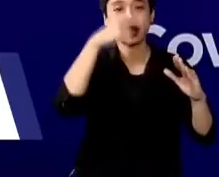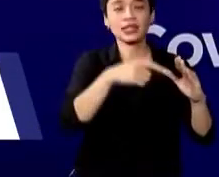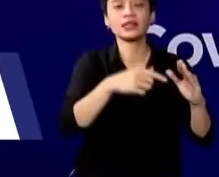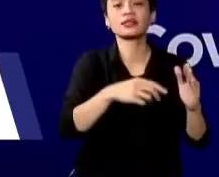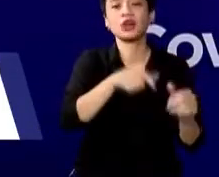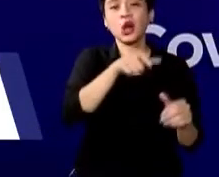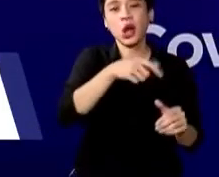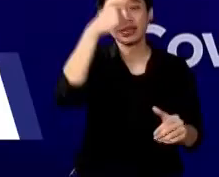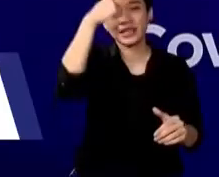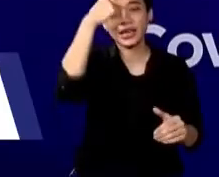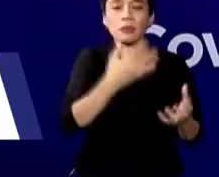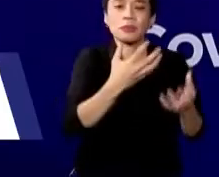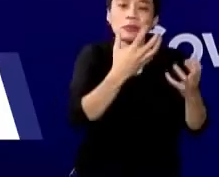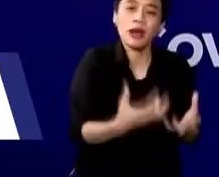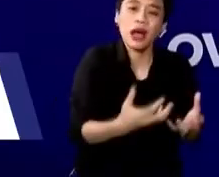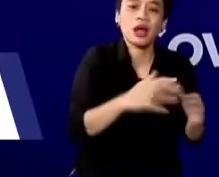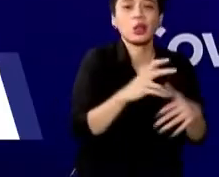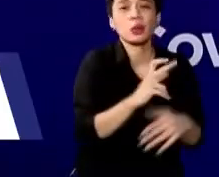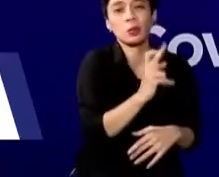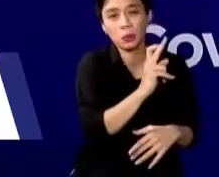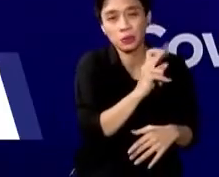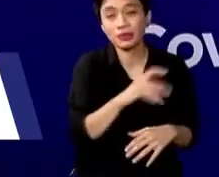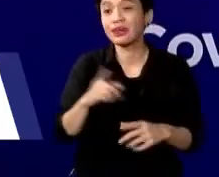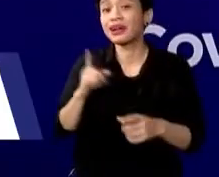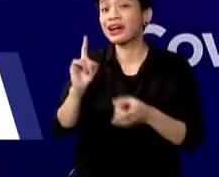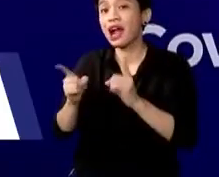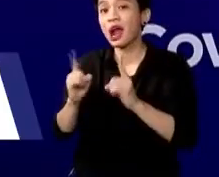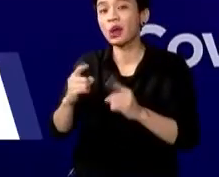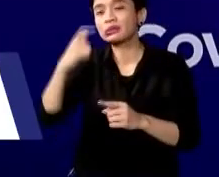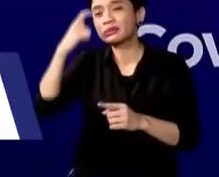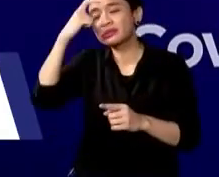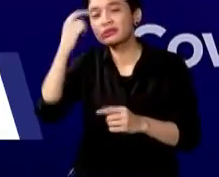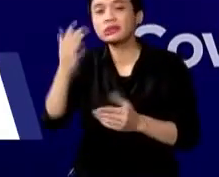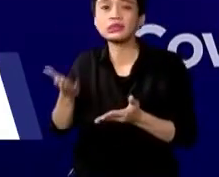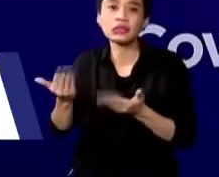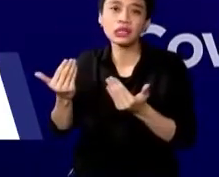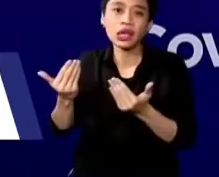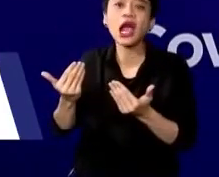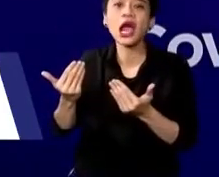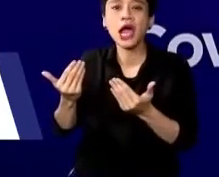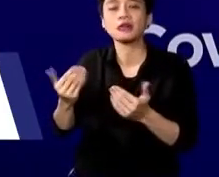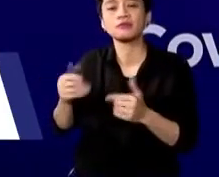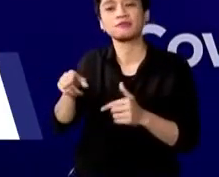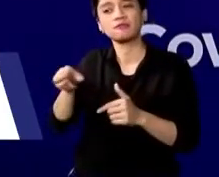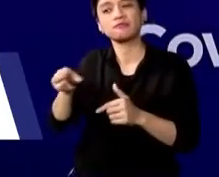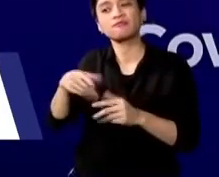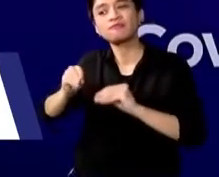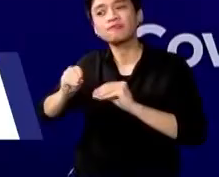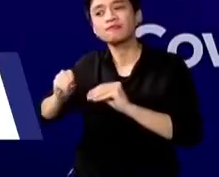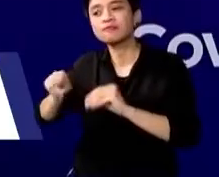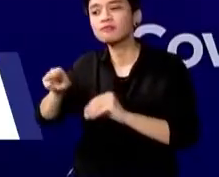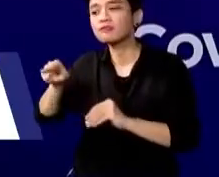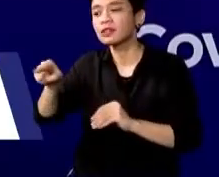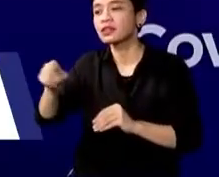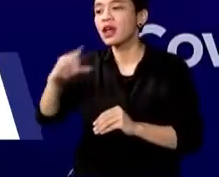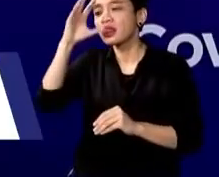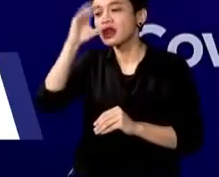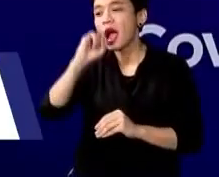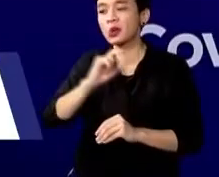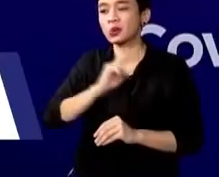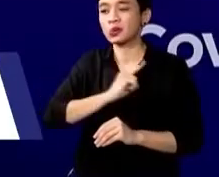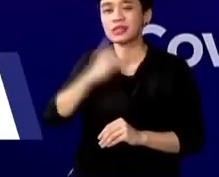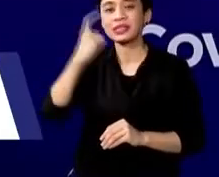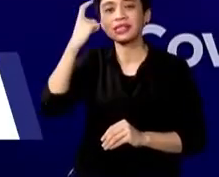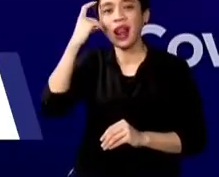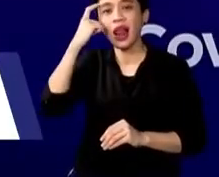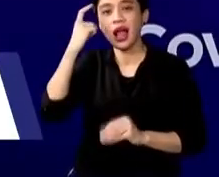sakit yang ringan tentunya ini bisa kita lakukan mendidik masyarakat untuk mengenali gejala